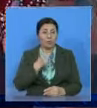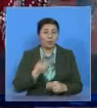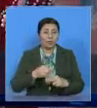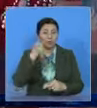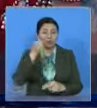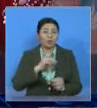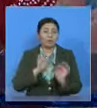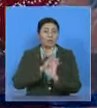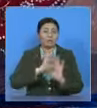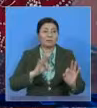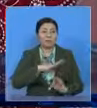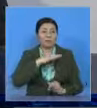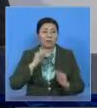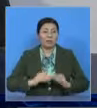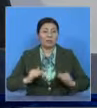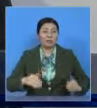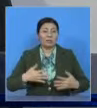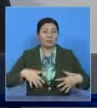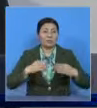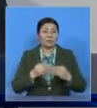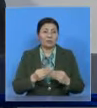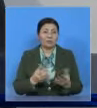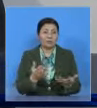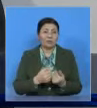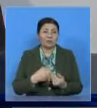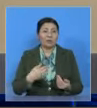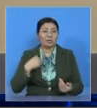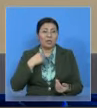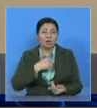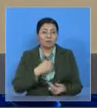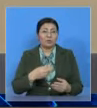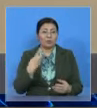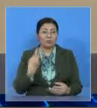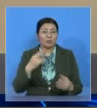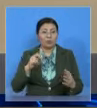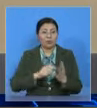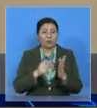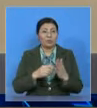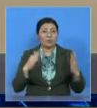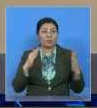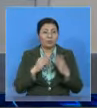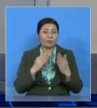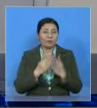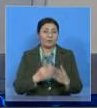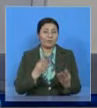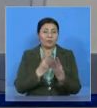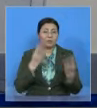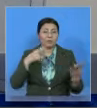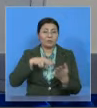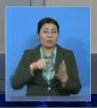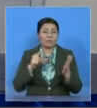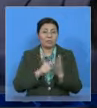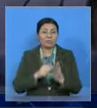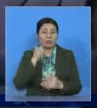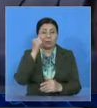стал особенным. Многодетная семья стала владельцем собственной двухкомнатной квартиры со всеми удобствами. В очереди на жилье женщина стояла 7